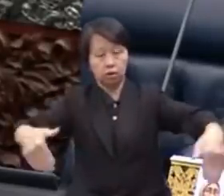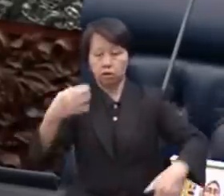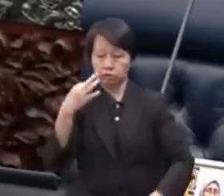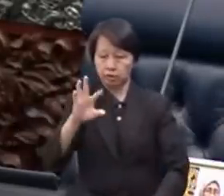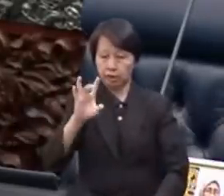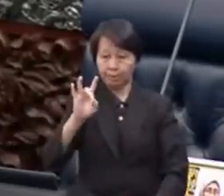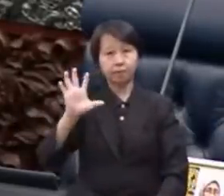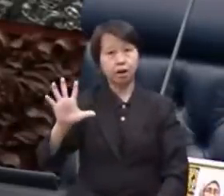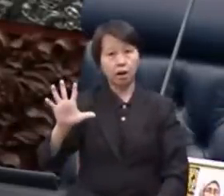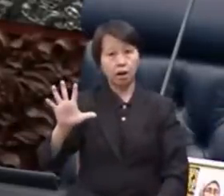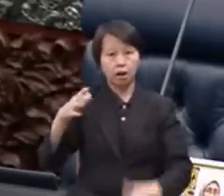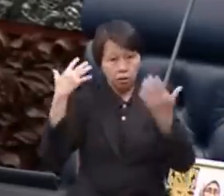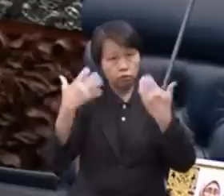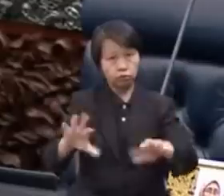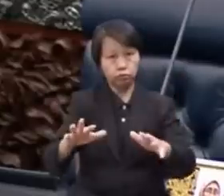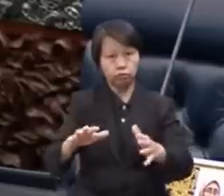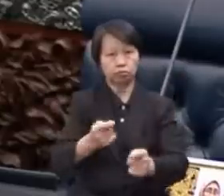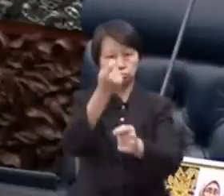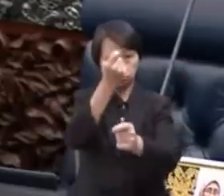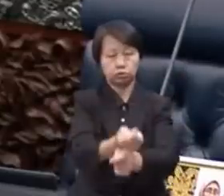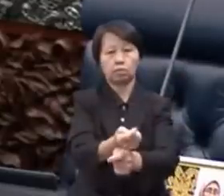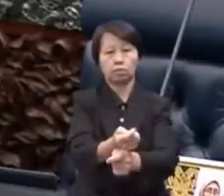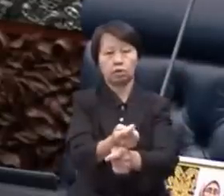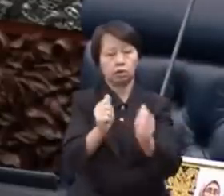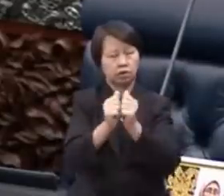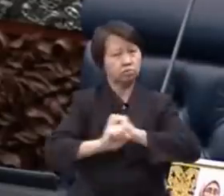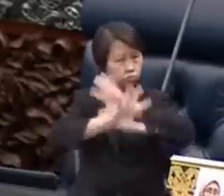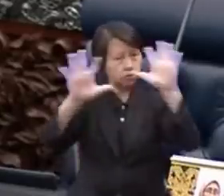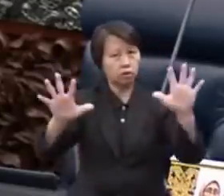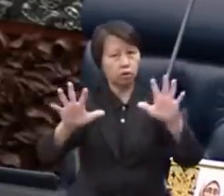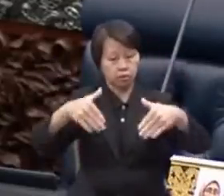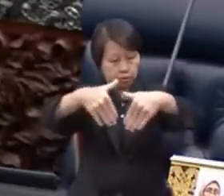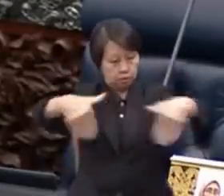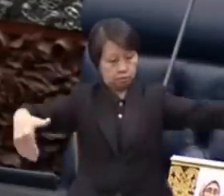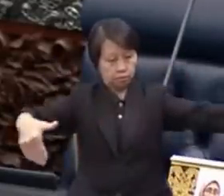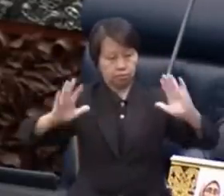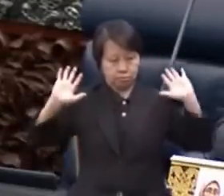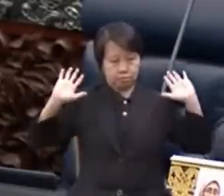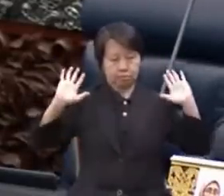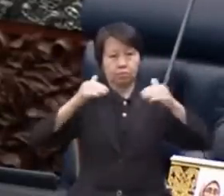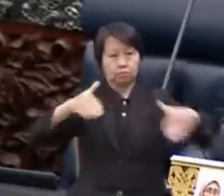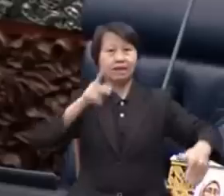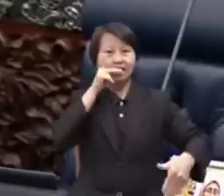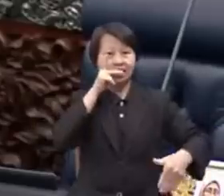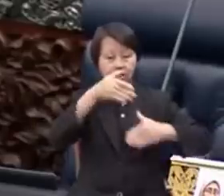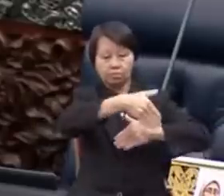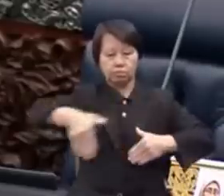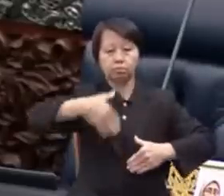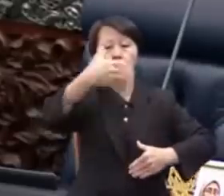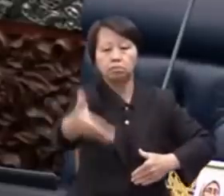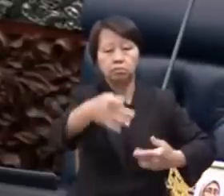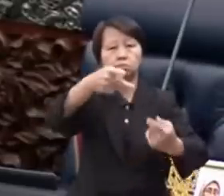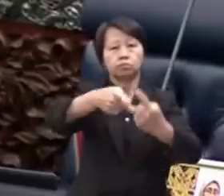1985 yang telah pun menetapkan dengan jelas kesempatan di antara Negeri Kedah dan pulau Pinang